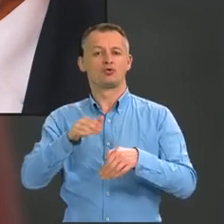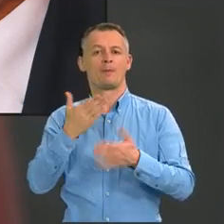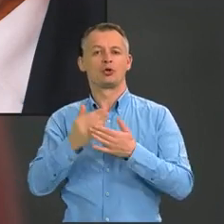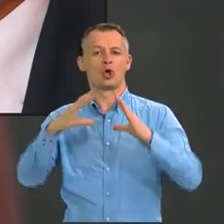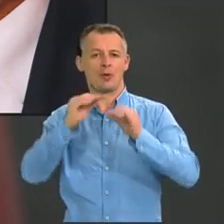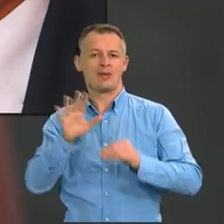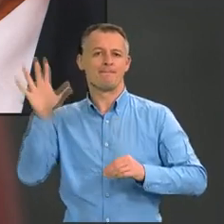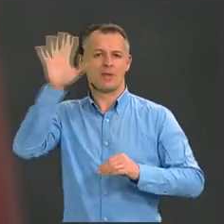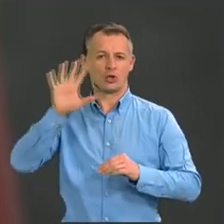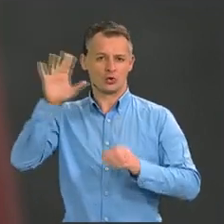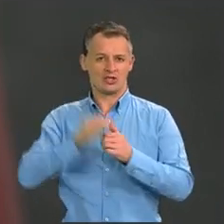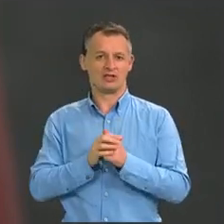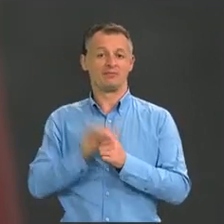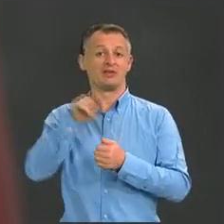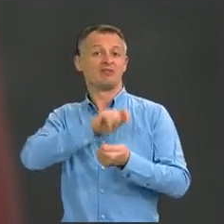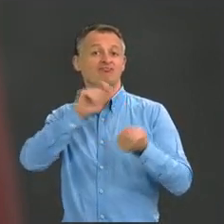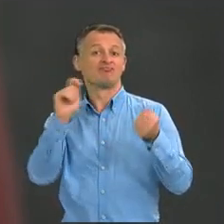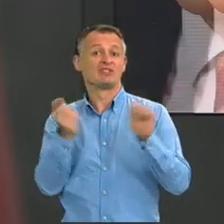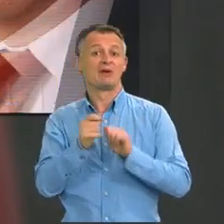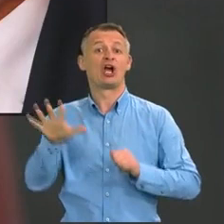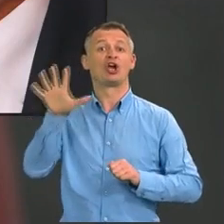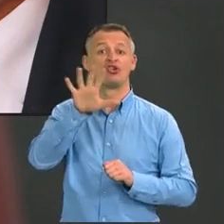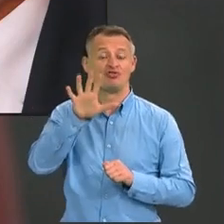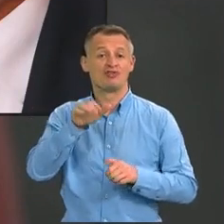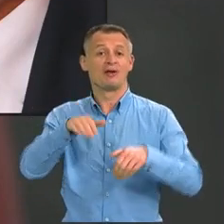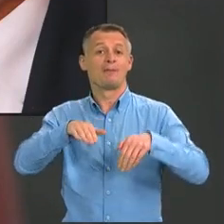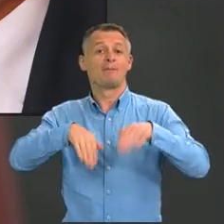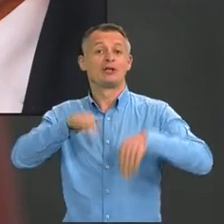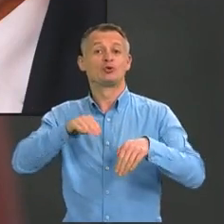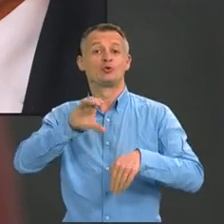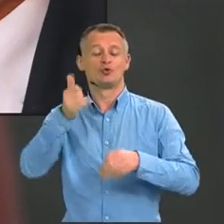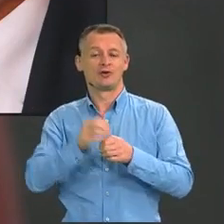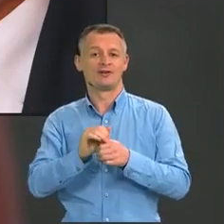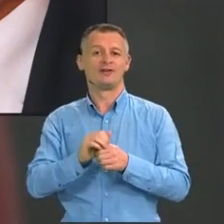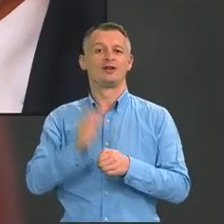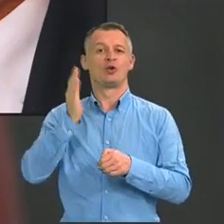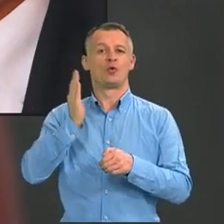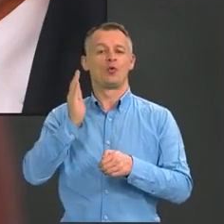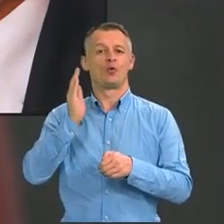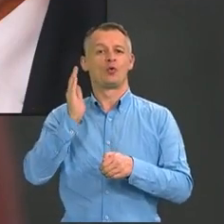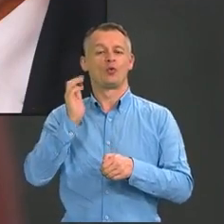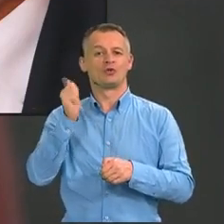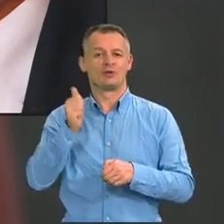cincea schimbare în guvernul Ciucă în numai 11 luni de mandat.